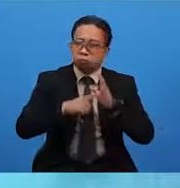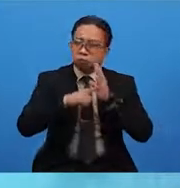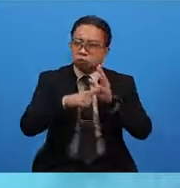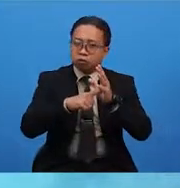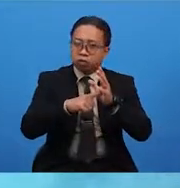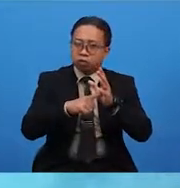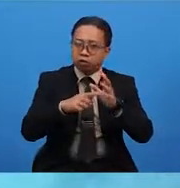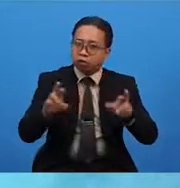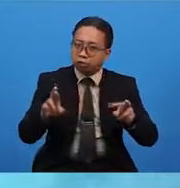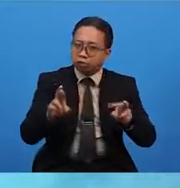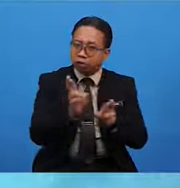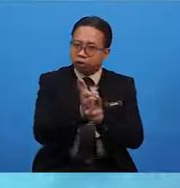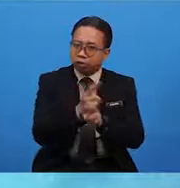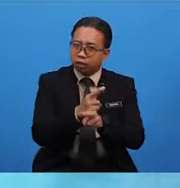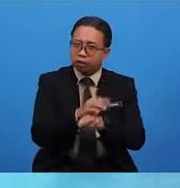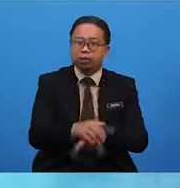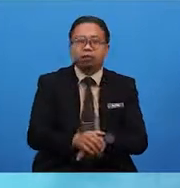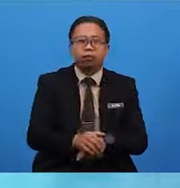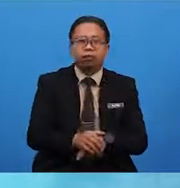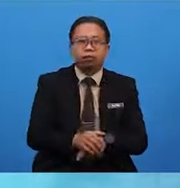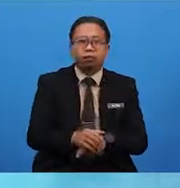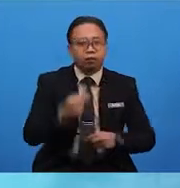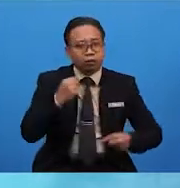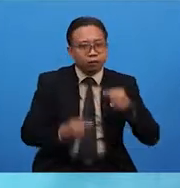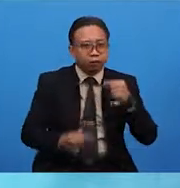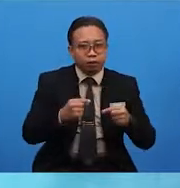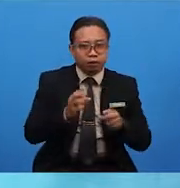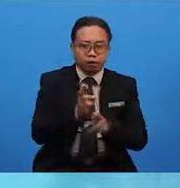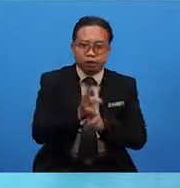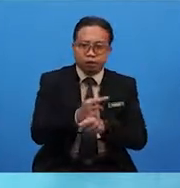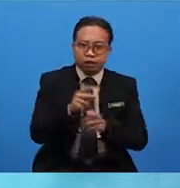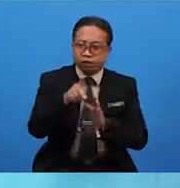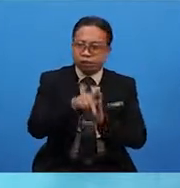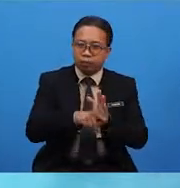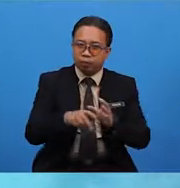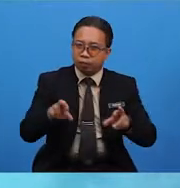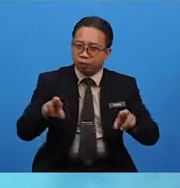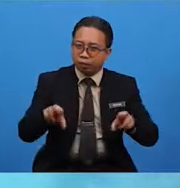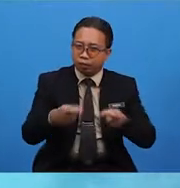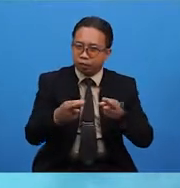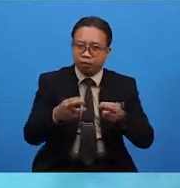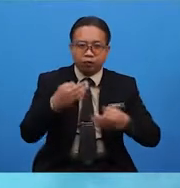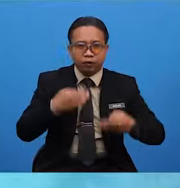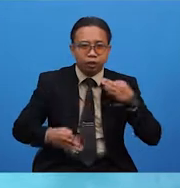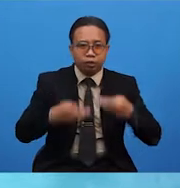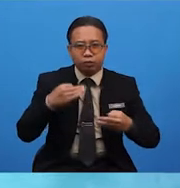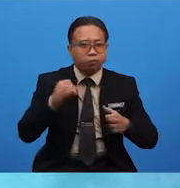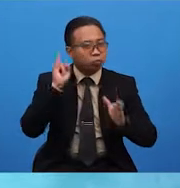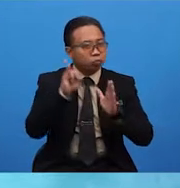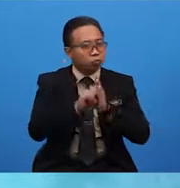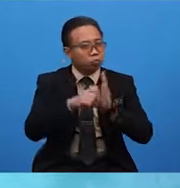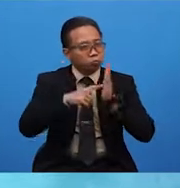rekaan pakaian dan mempamerkan Gayuh rekaan pergi ke fashion ilustrasi ini